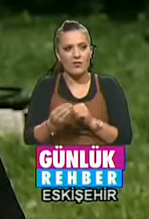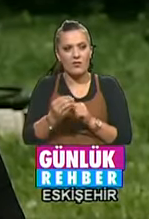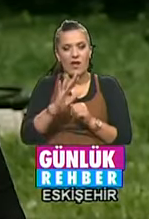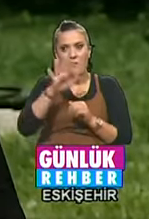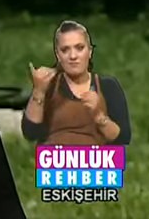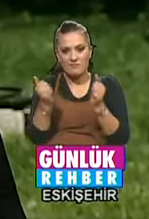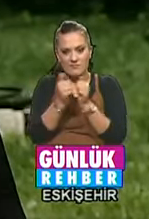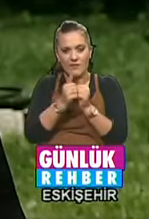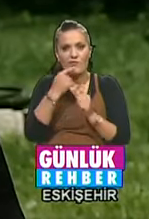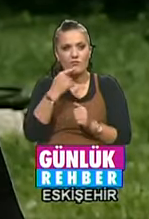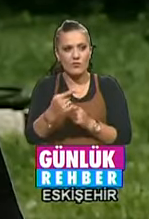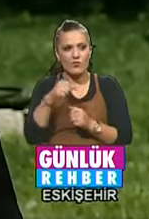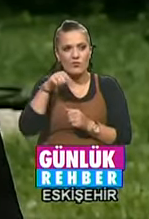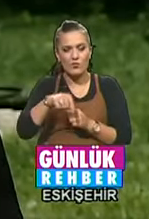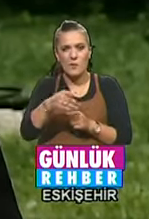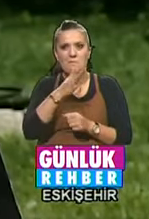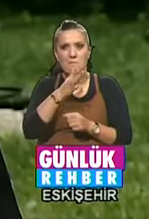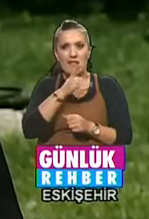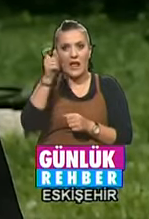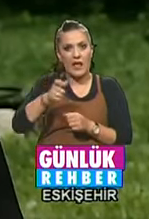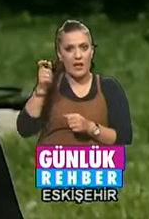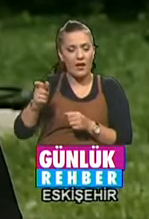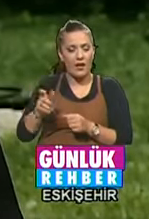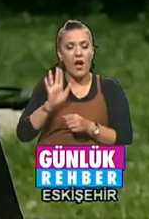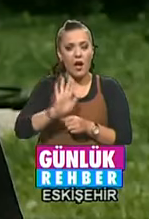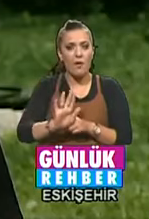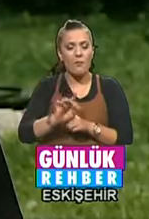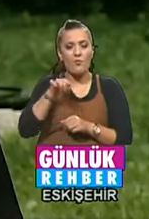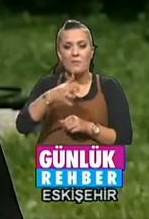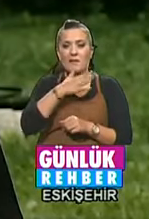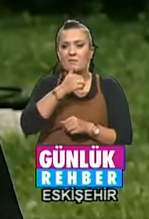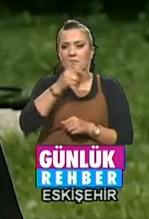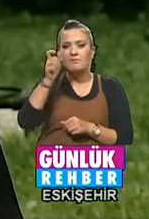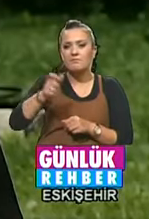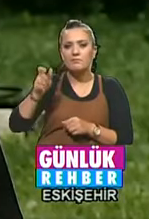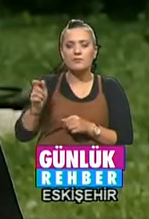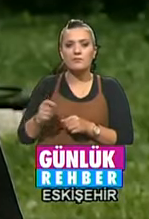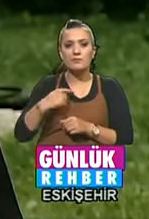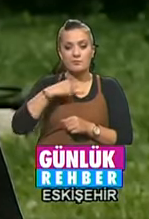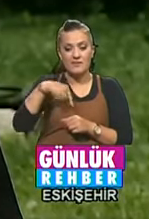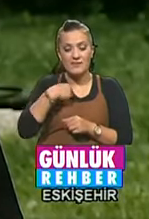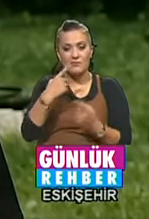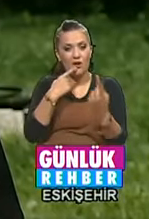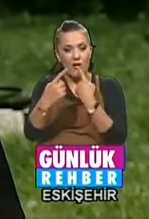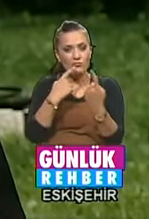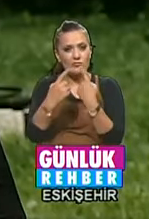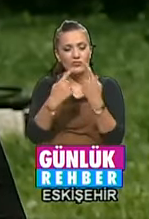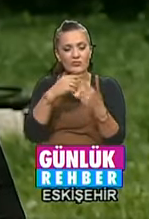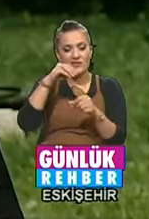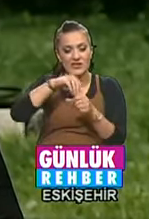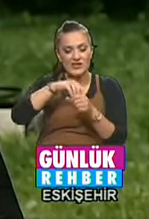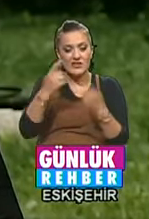getirdik diyoruz bu bilgileri. Hı hı. Fakat bu bilgiler, bu bizim konuştuğumuz,